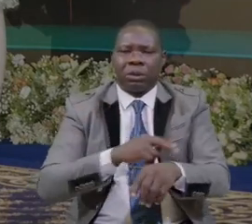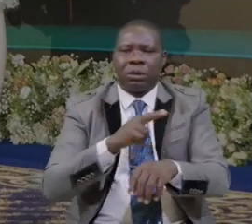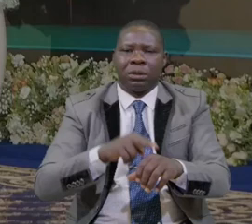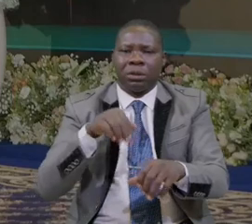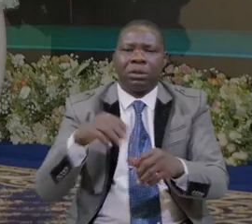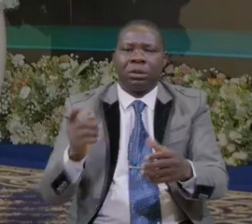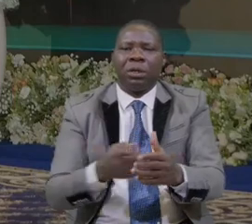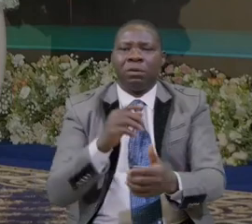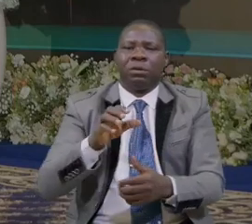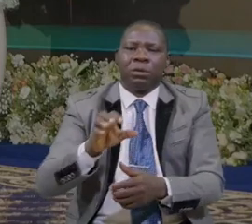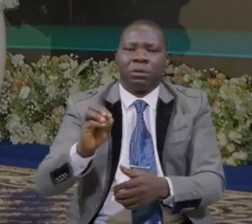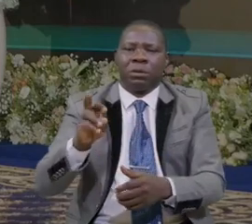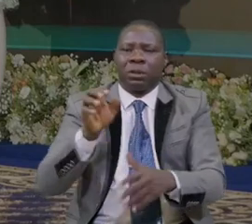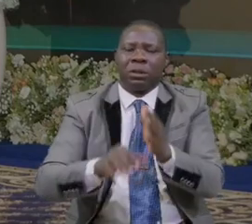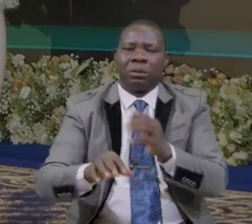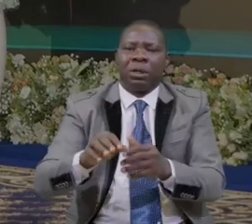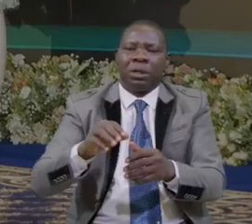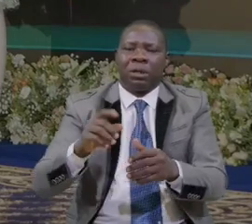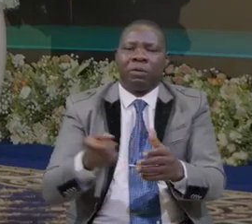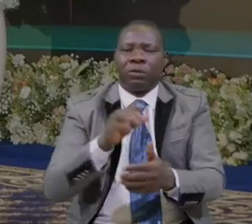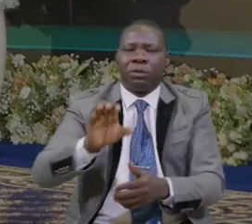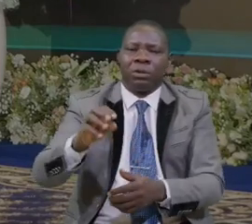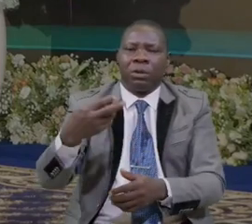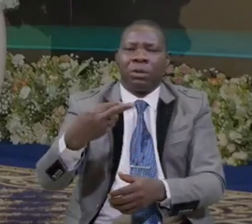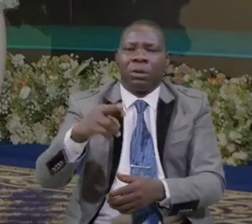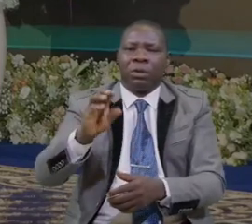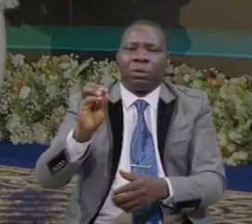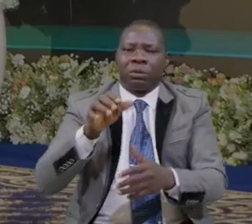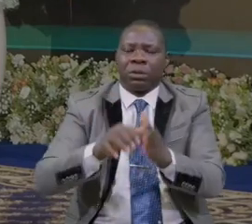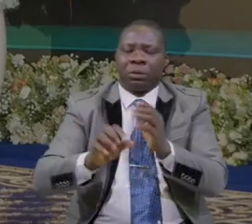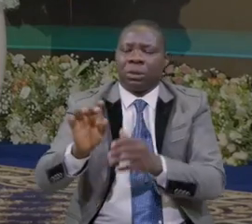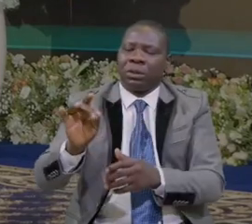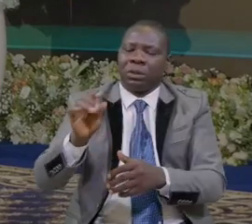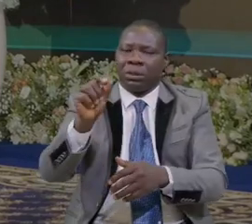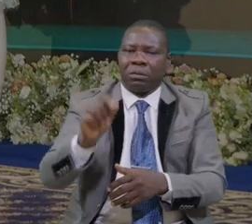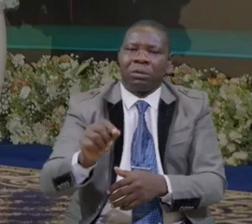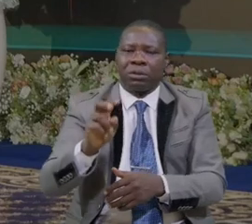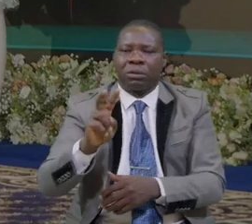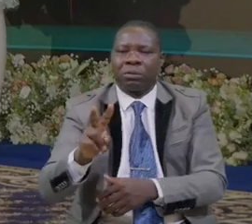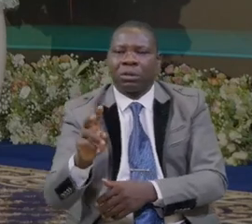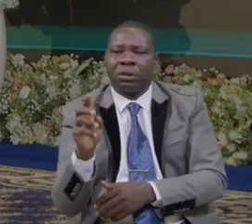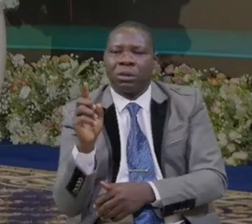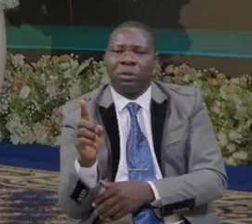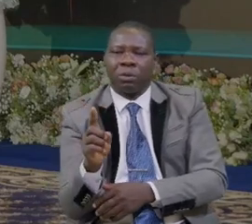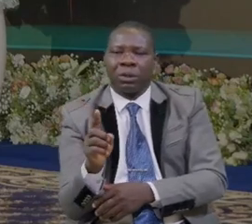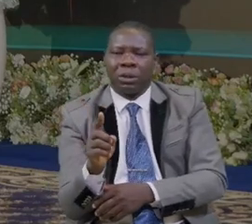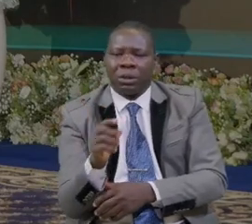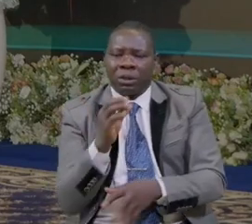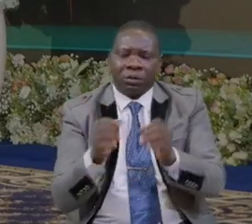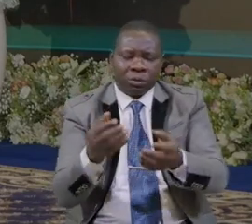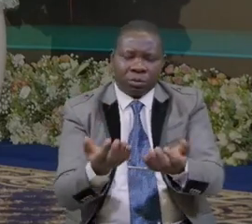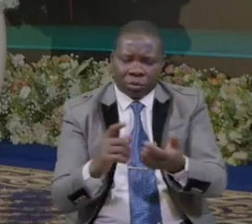pour travailler et œuvrer sur les nations. Si tu veux ramener les nations à Dieu, tu dois